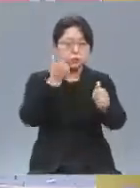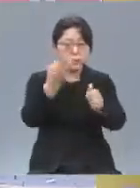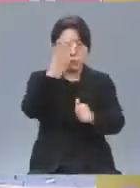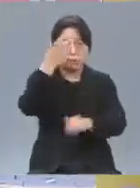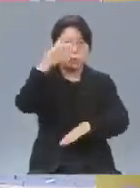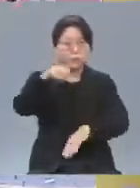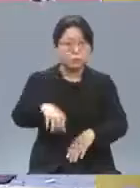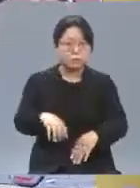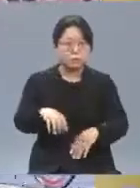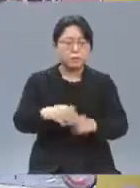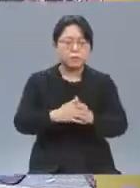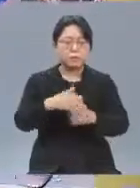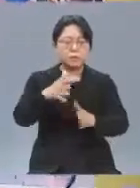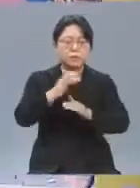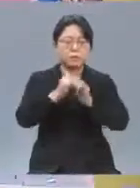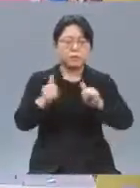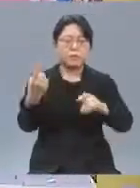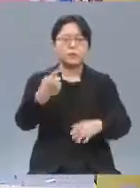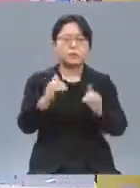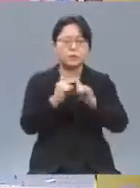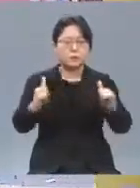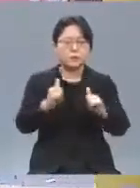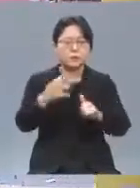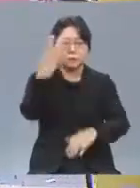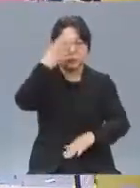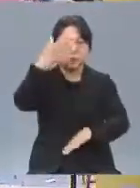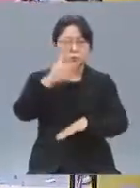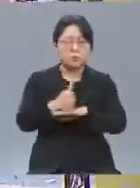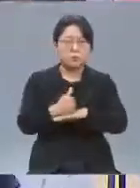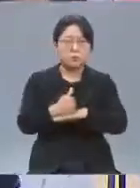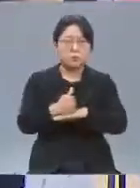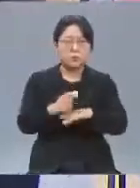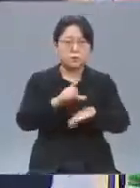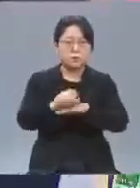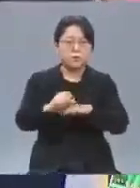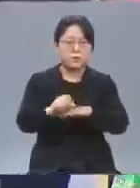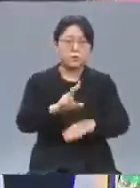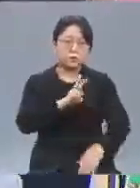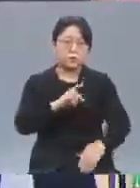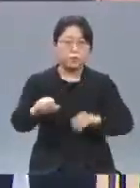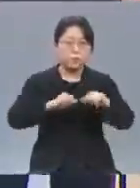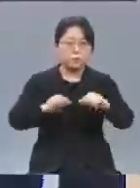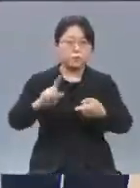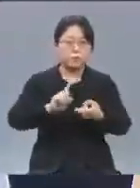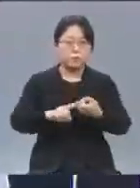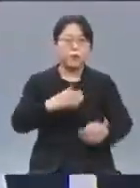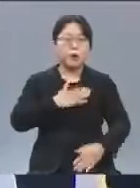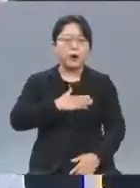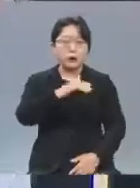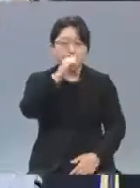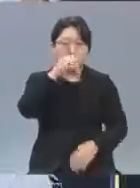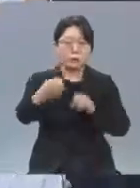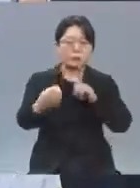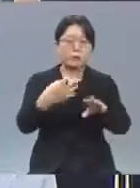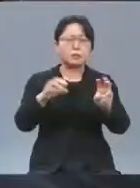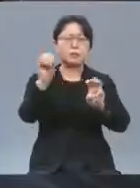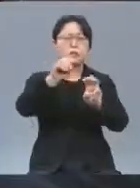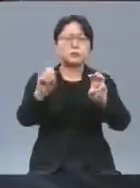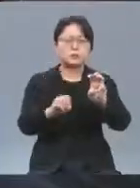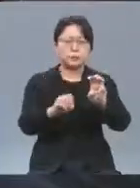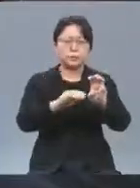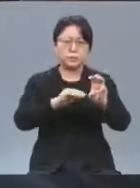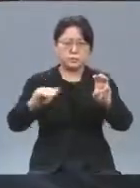여론조사기관에 의뢰해서 광주 시민 1,000명을 대상으로 조사한 결과 지방의원 활동을 알고 있다는 응답은